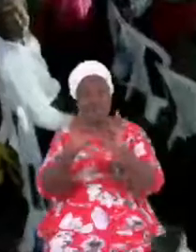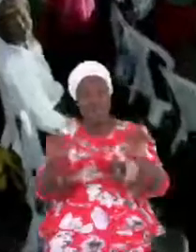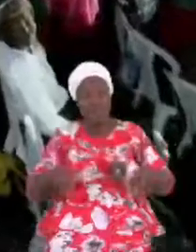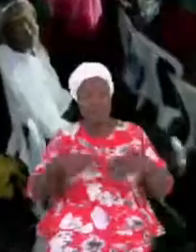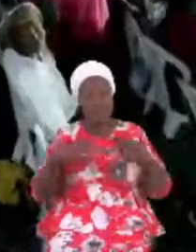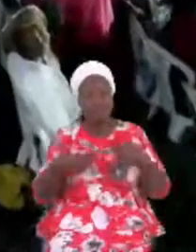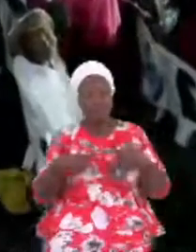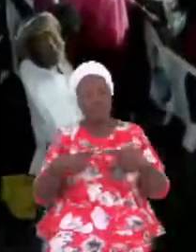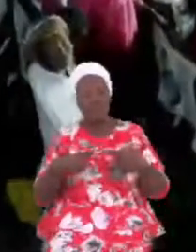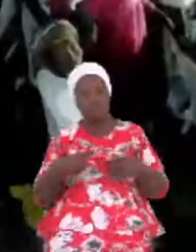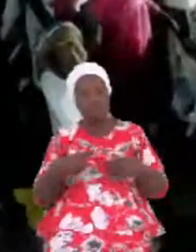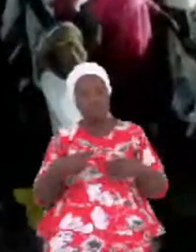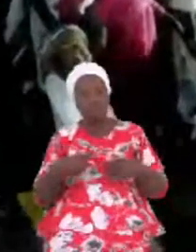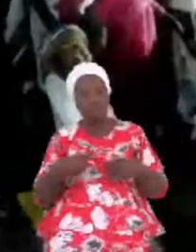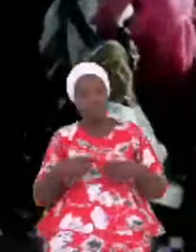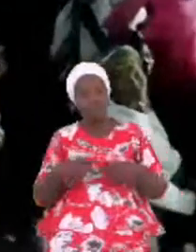Quand vous cliquez sur le lien,